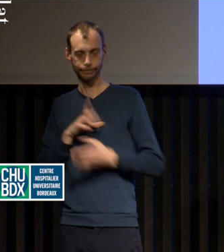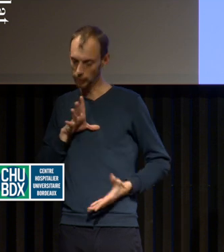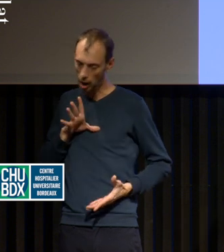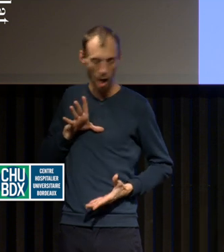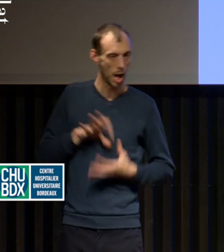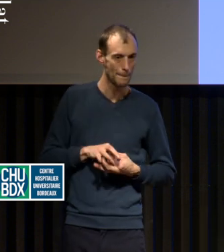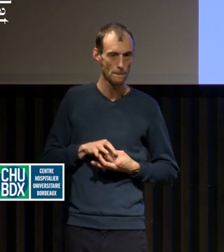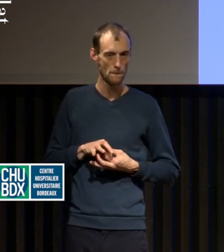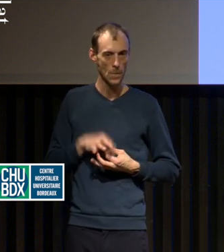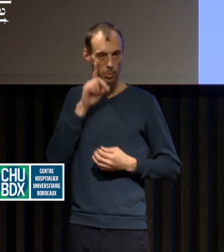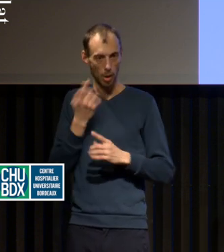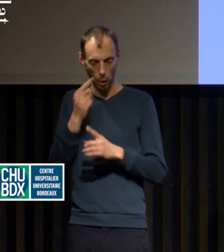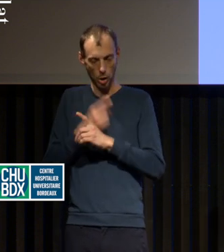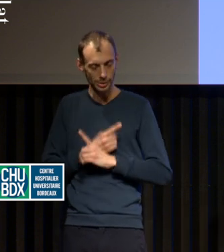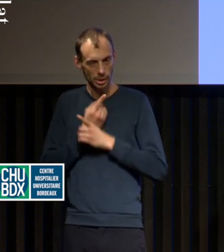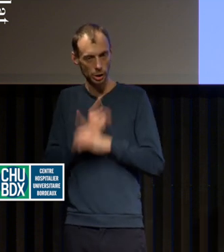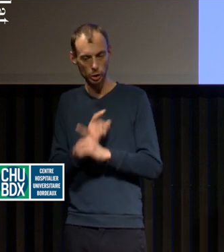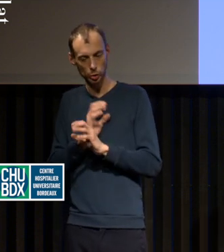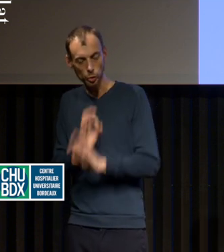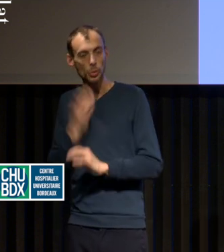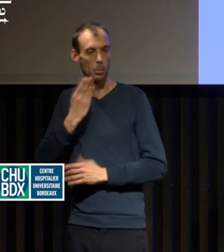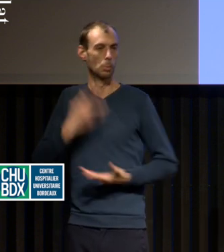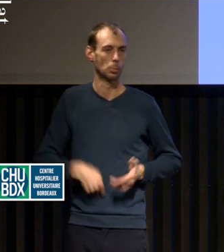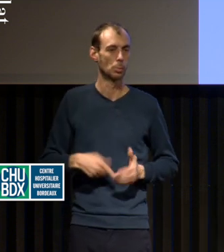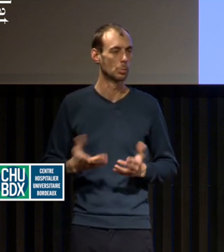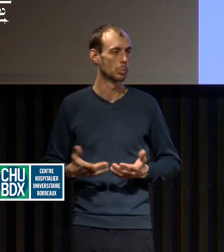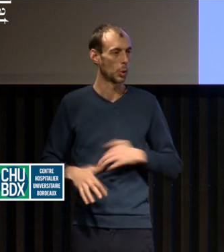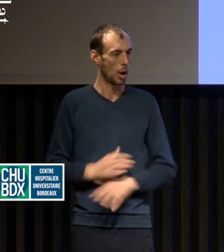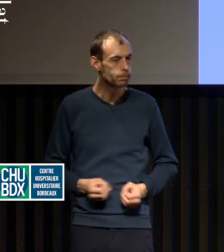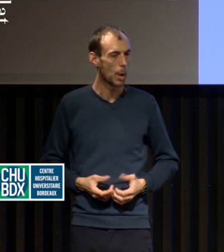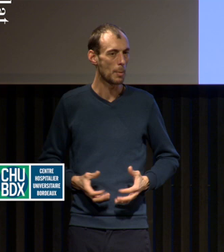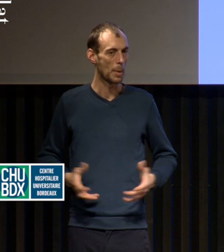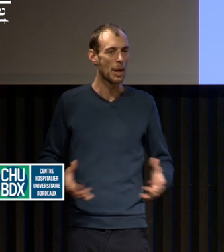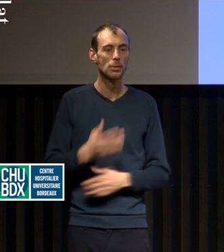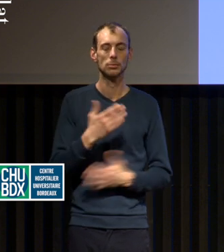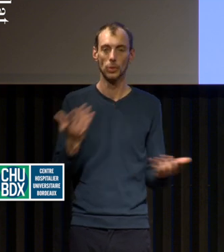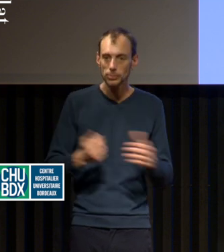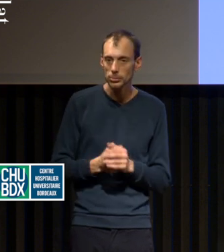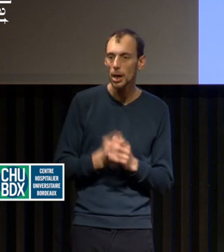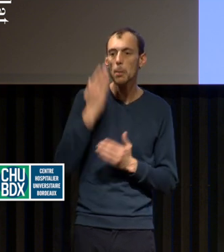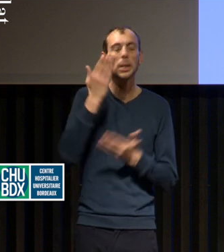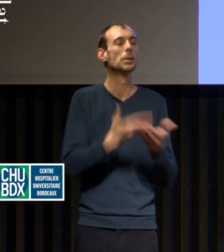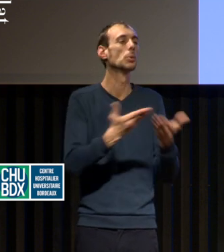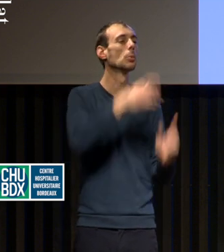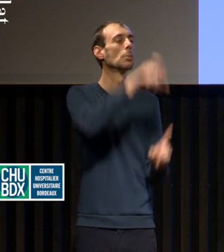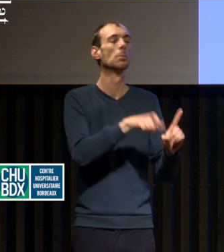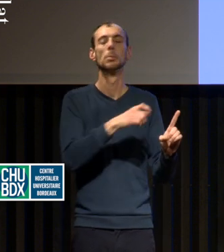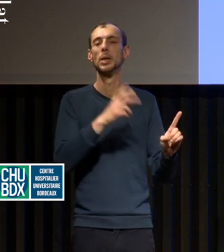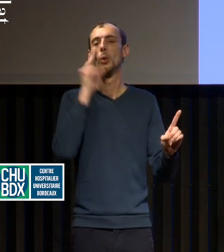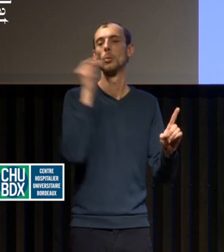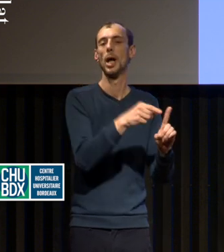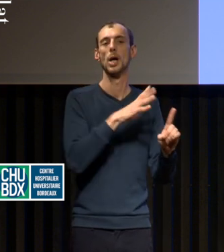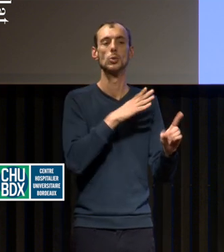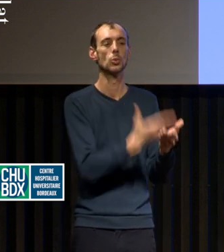grandir, pour maturer. Les êtres humains qui vivent dans des conditions stériles, alors malheureusement, il y a quelques maladies génétiques chez les enfants, et puis